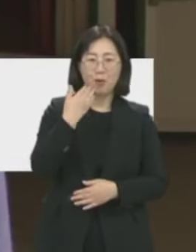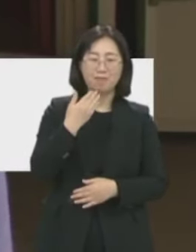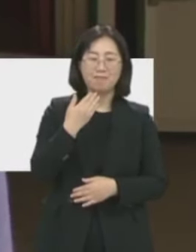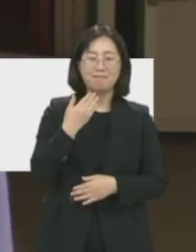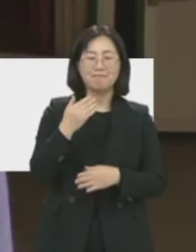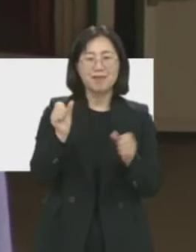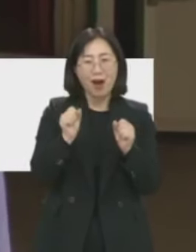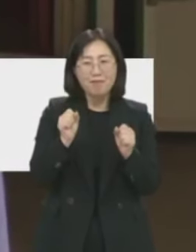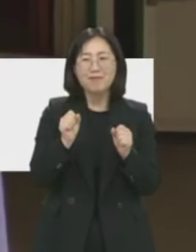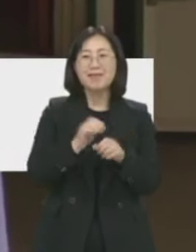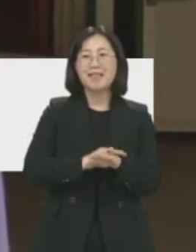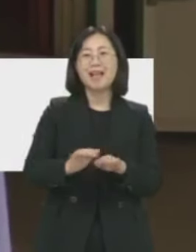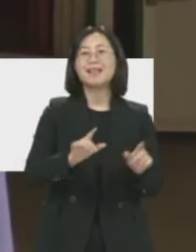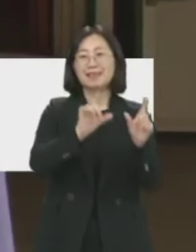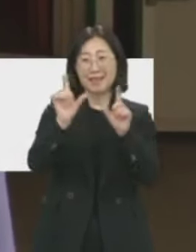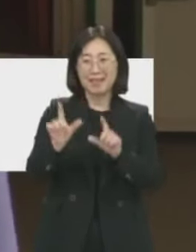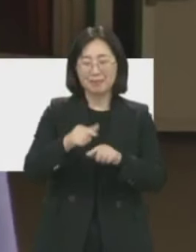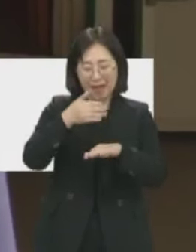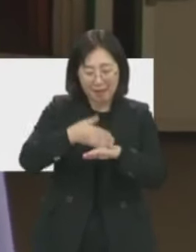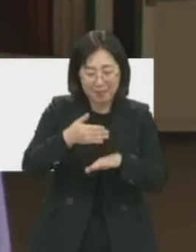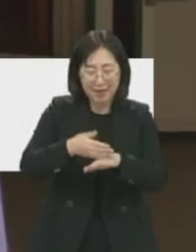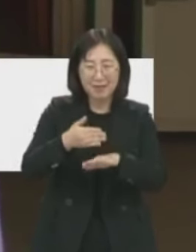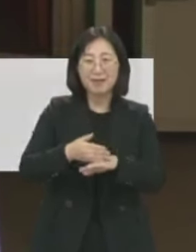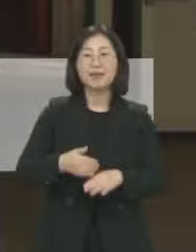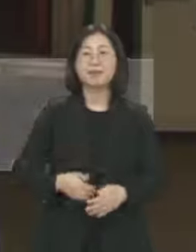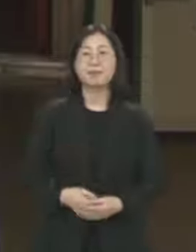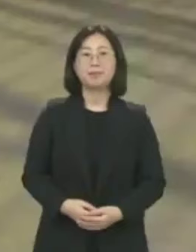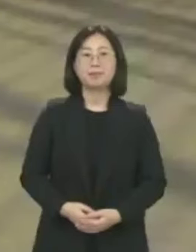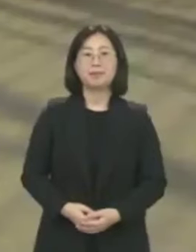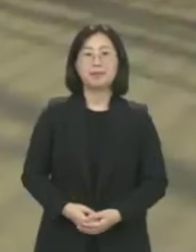겨울을 잘 지내겠습니다. 감사합니다.